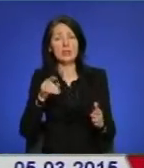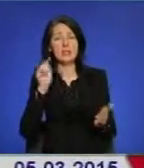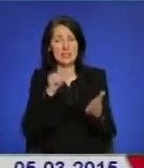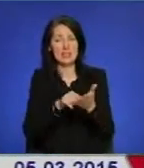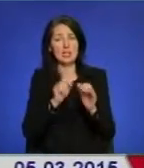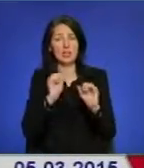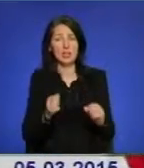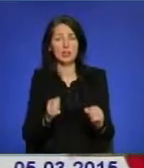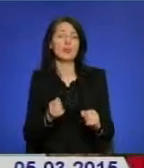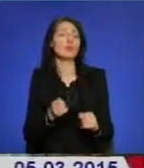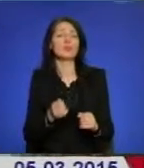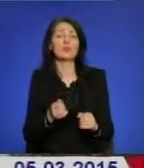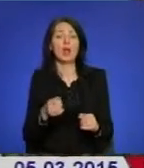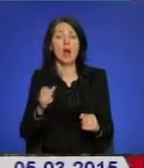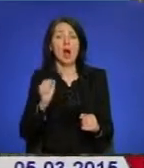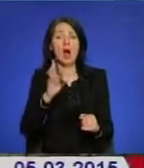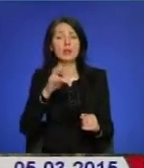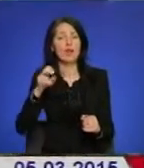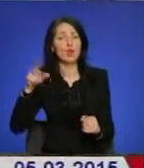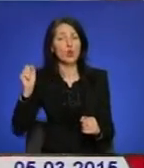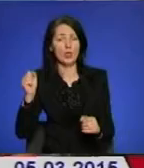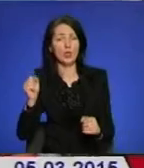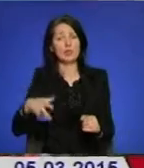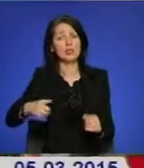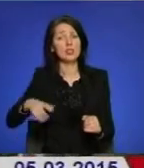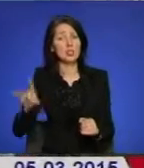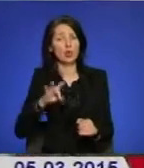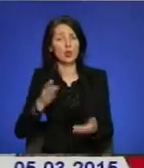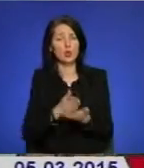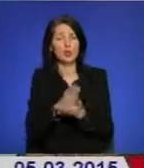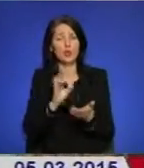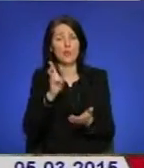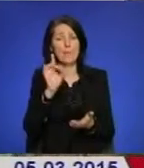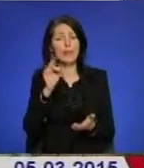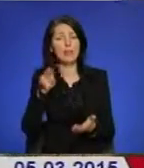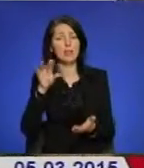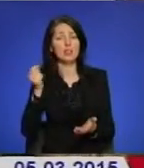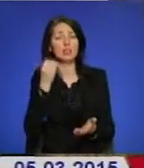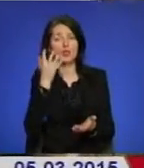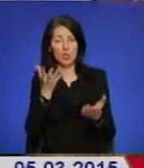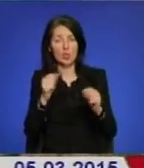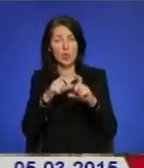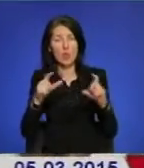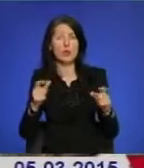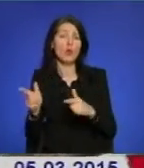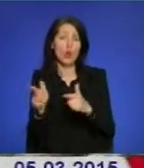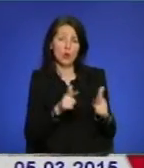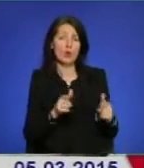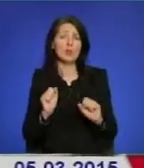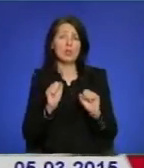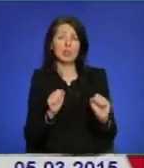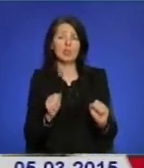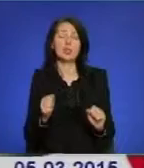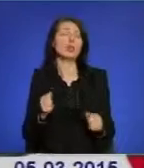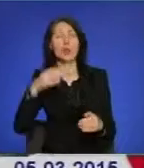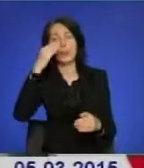із Заліщицького району служив у Бердичеві, тому, коли прийшла повістка, був готовий захищати батьківщину. Зараз він старший навідник